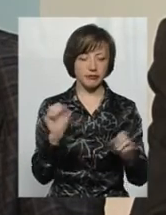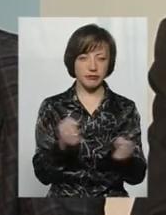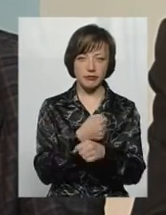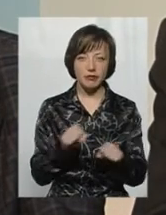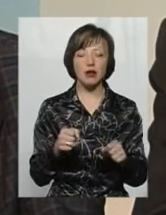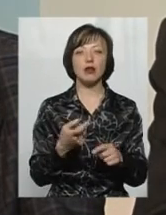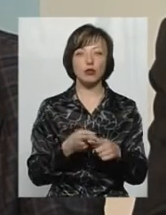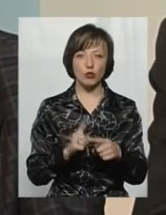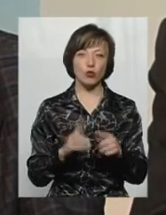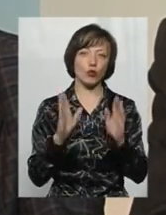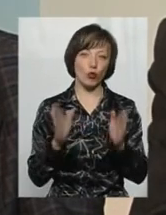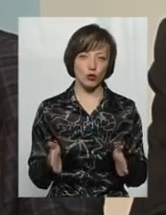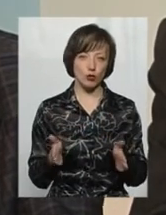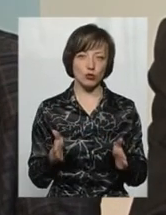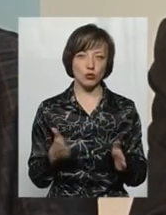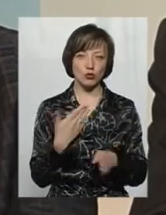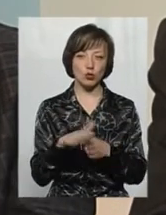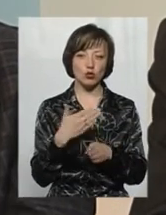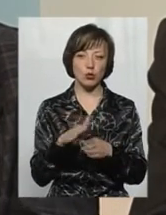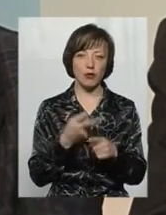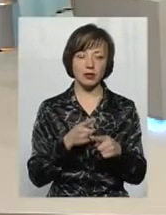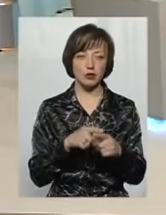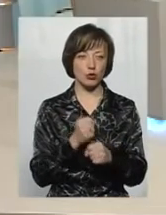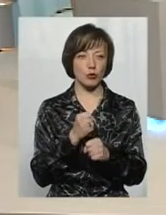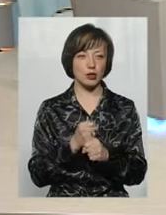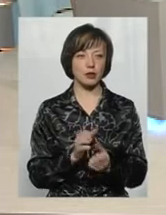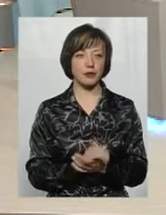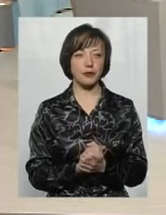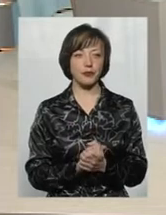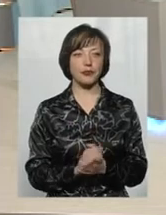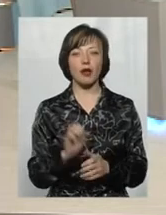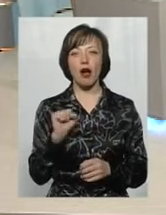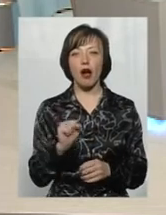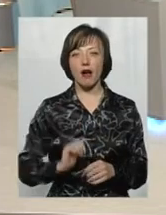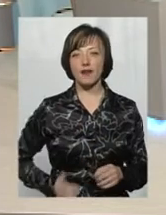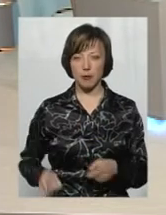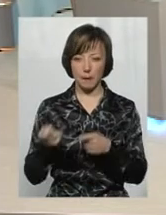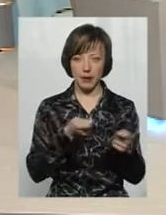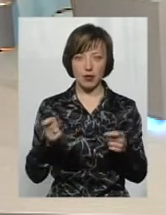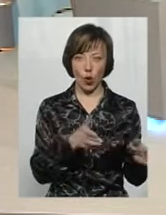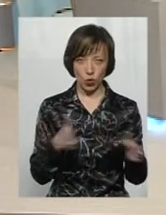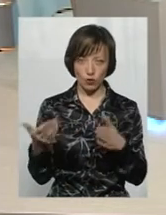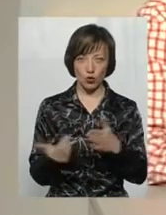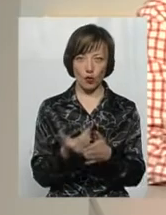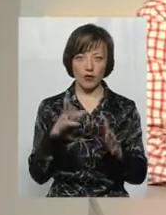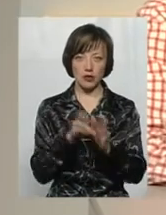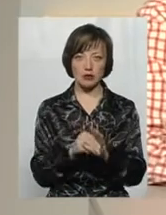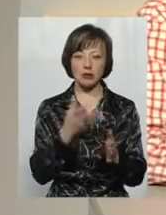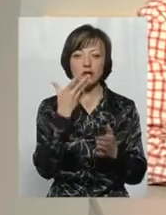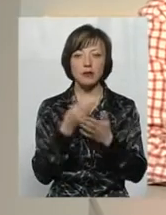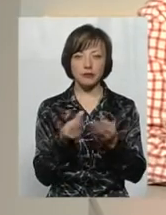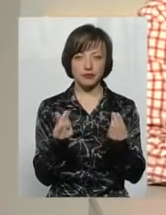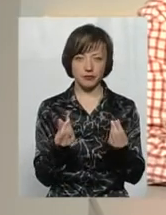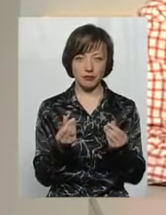Тому будемо поступово це робити. Пане Олександре, а перевізники, на вашу думку, готові взагалі до таких нововведень за власні